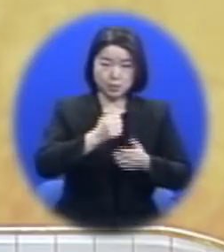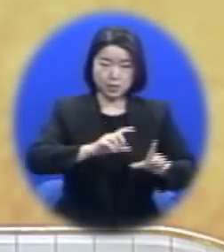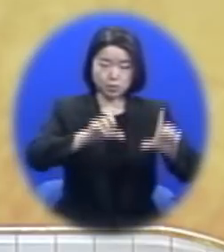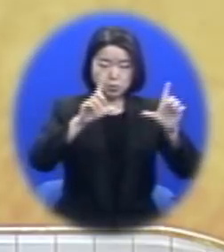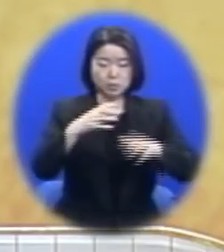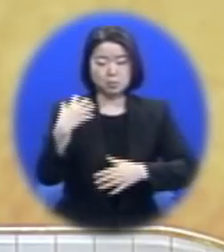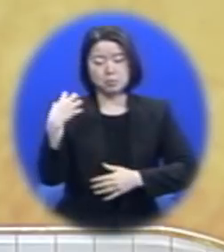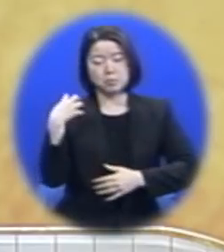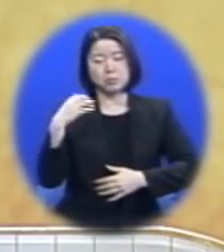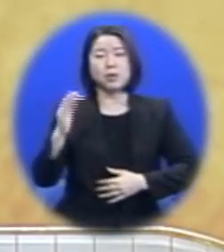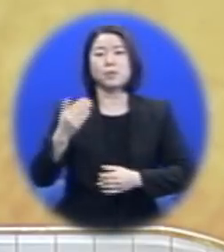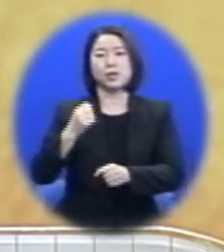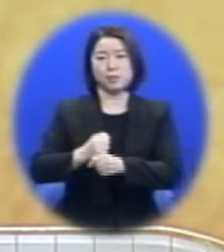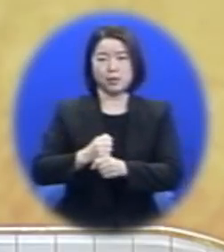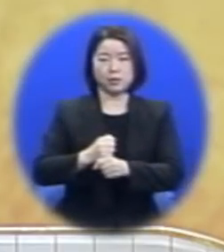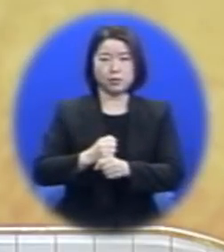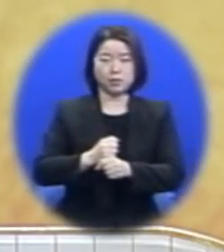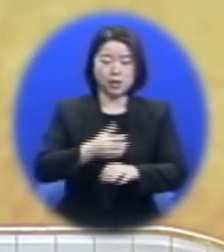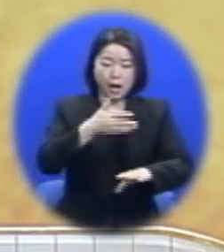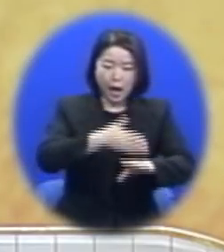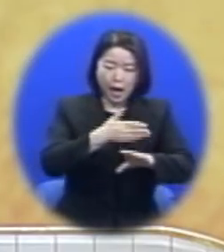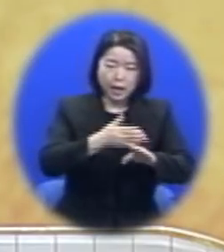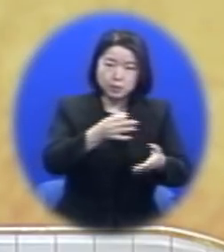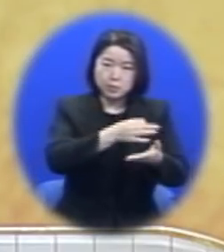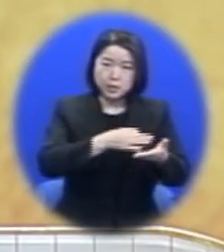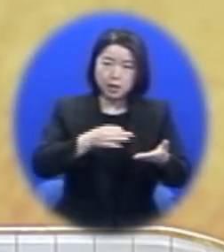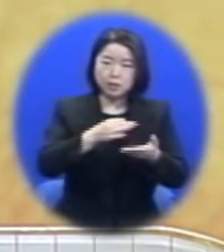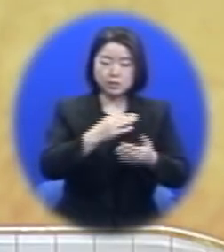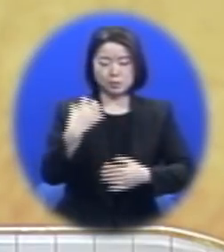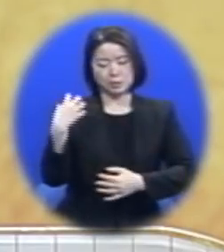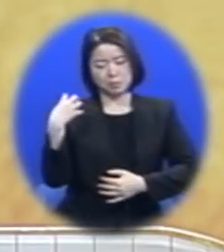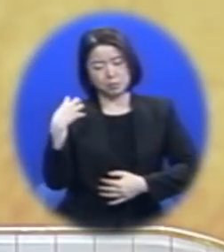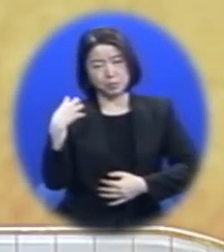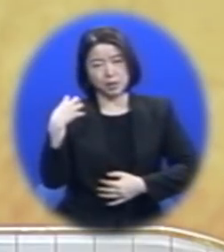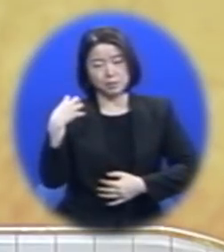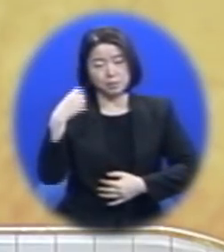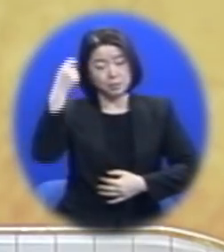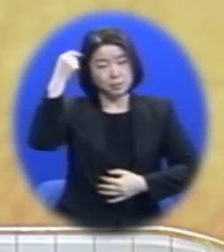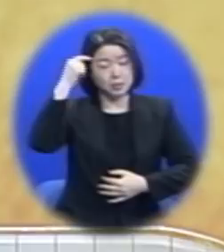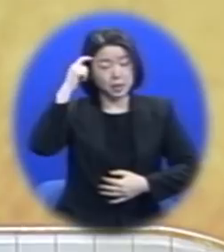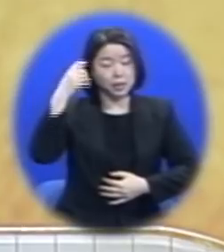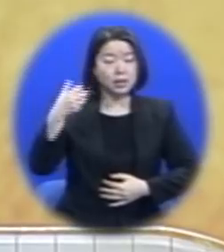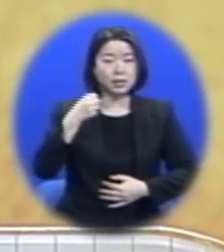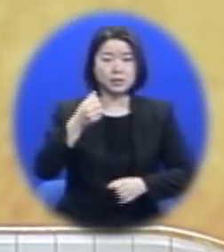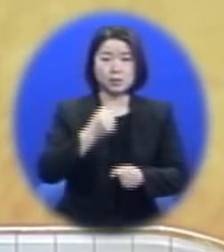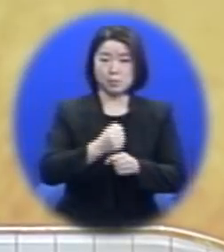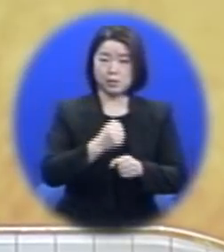부담스러운 것입니다. 감사 헌금이 부담스럽게 느껴지게 만든 것입니다.